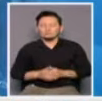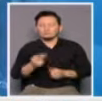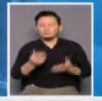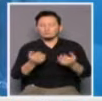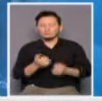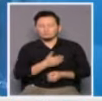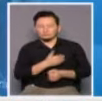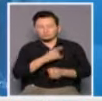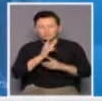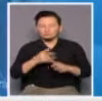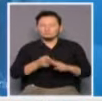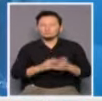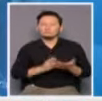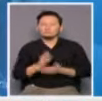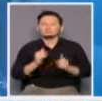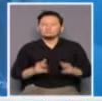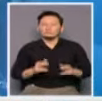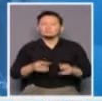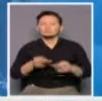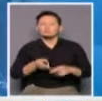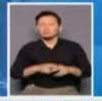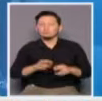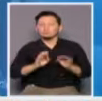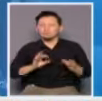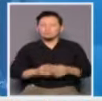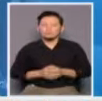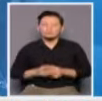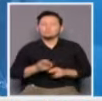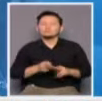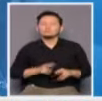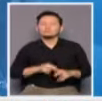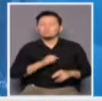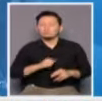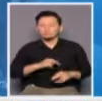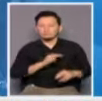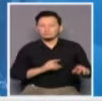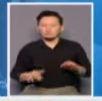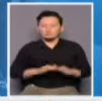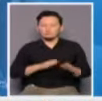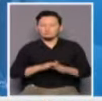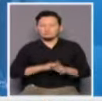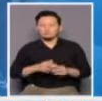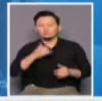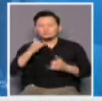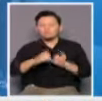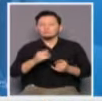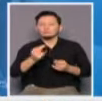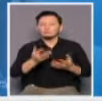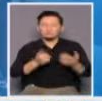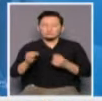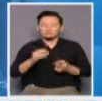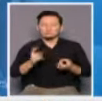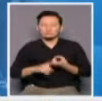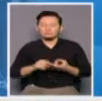ғақшаны. Қандай путпен, мана қандай жолмен барып сұрау керек. Өзінің жұмысын бір жерге барып, донорға барып, ақша сұрағанда өзінің